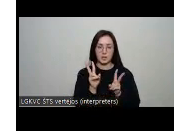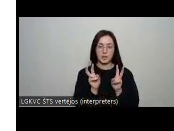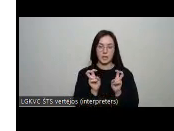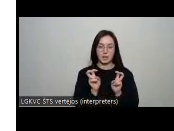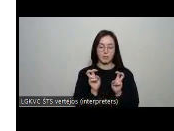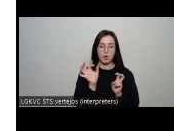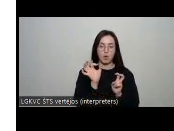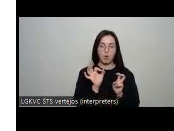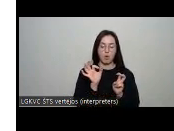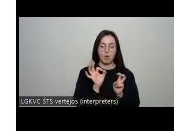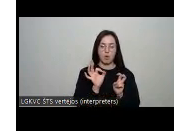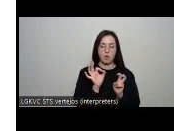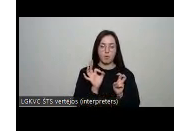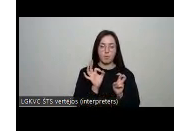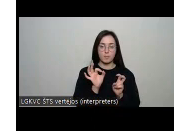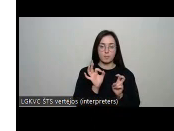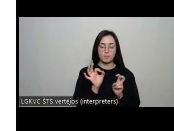aplinkos